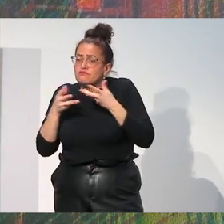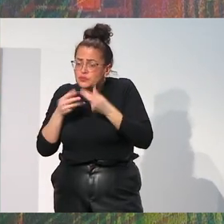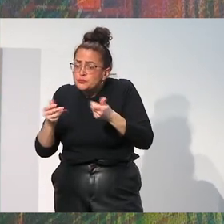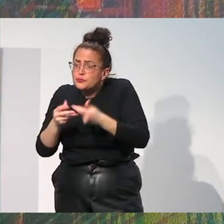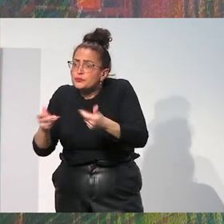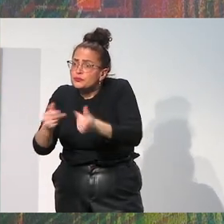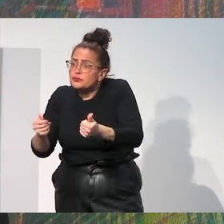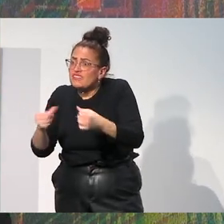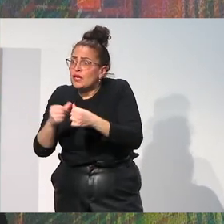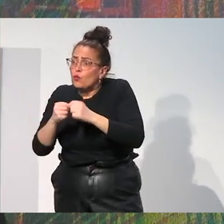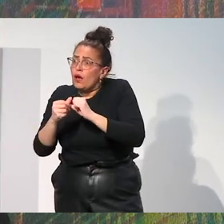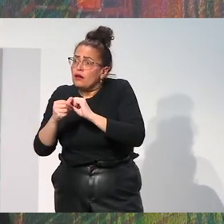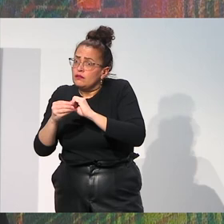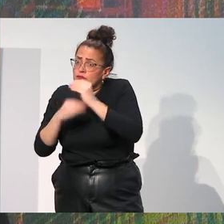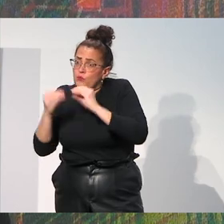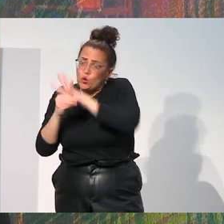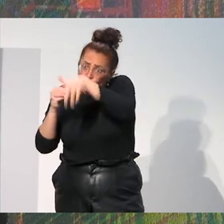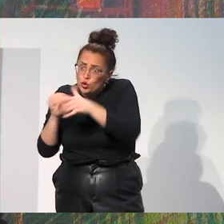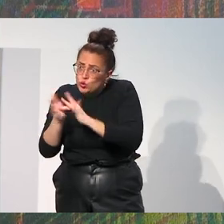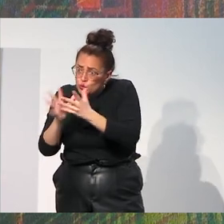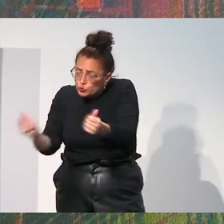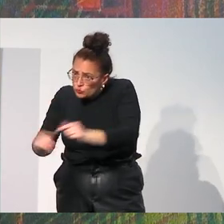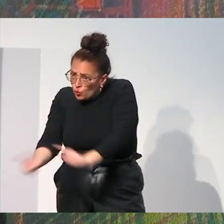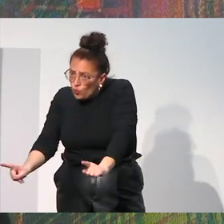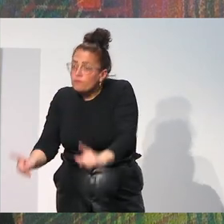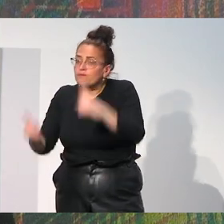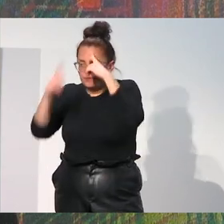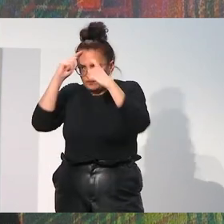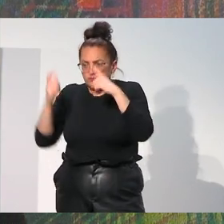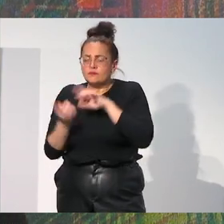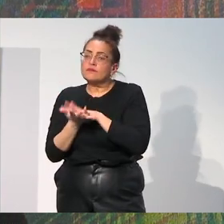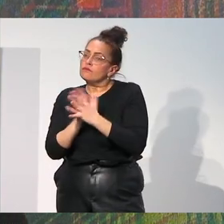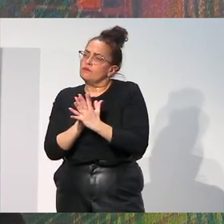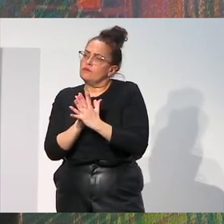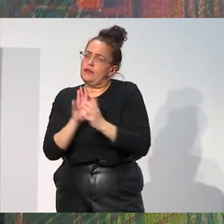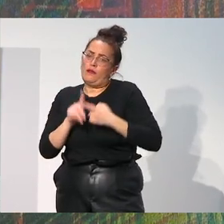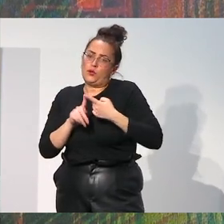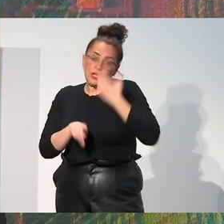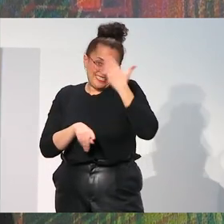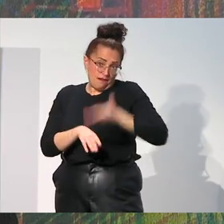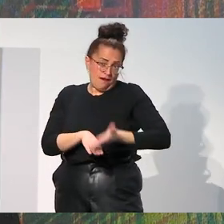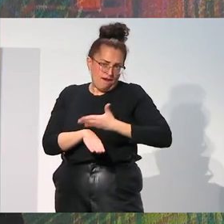poser cette question des espèces, la compréhension de la théorie de l'évolution est capitale. Et ce livre, même si Darwin